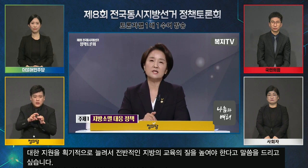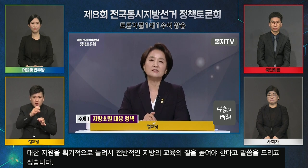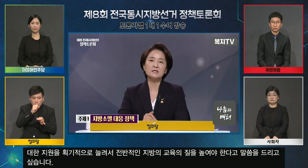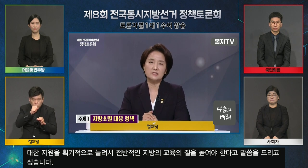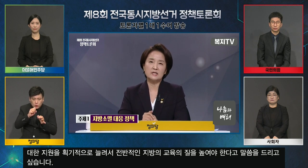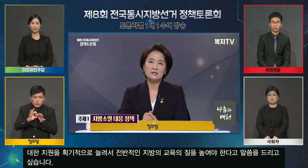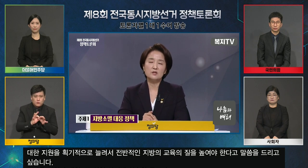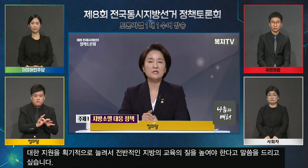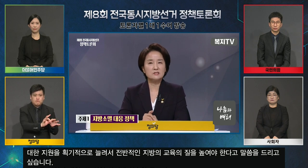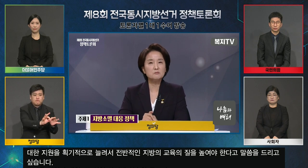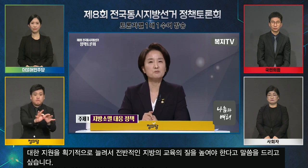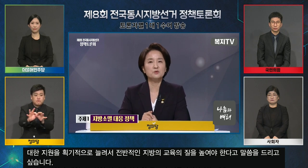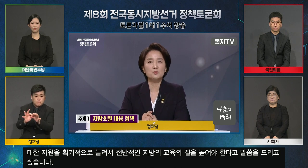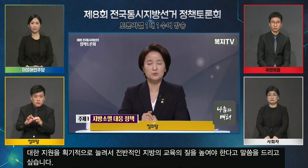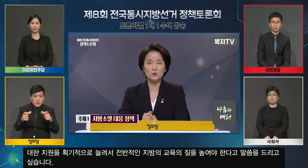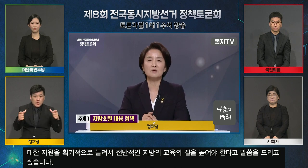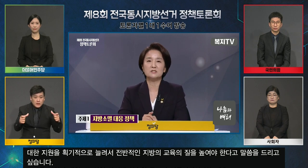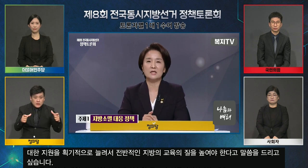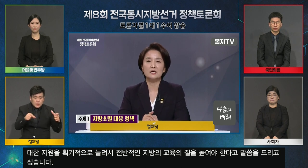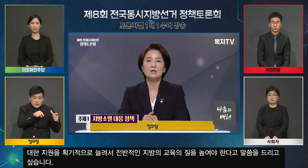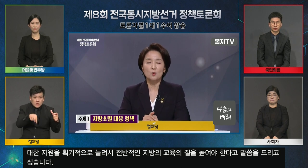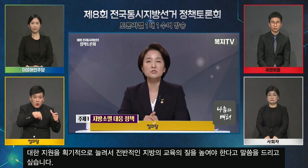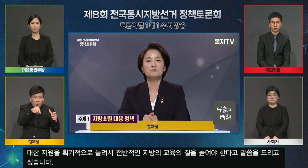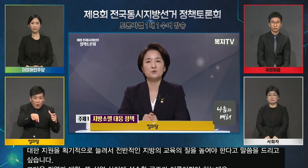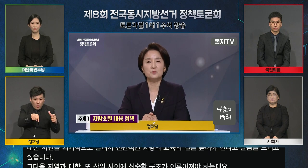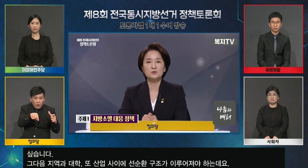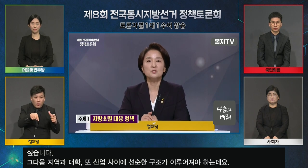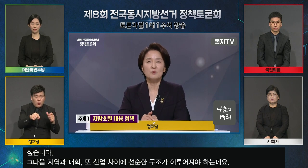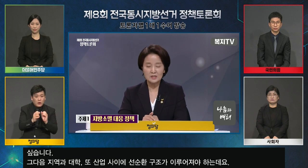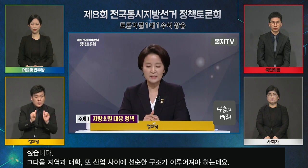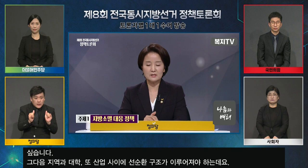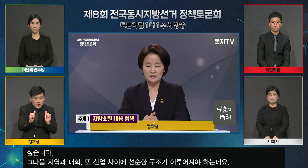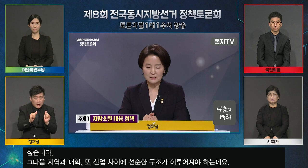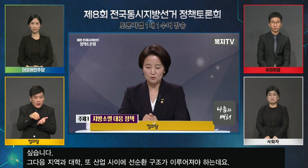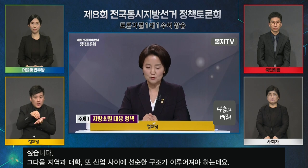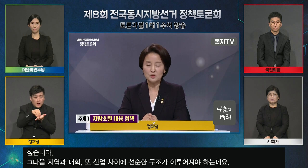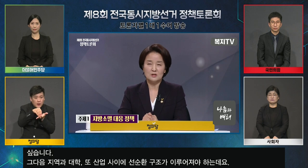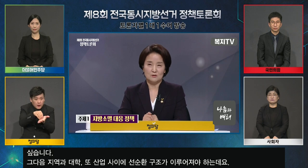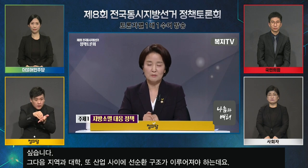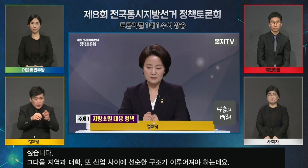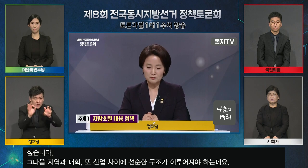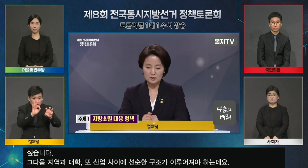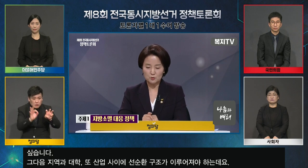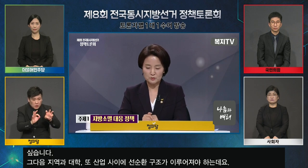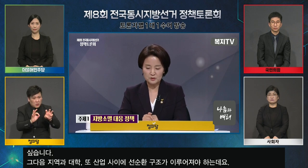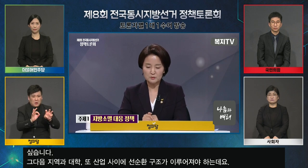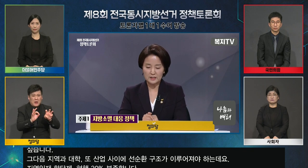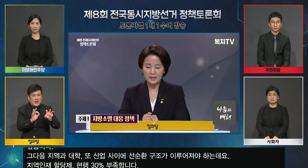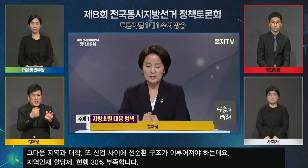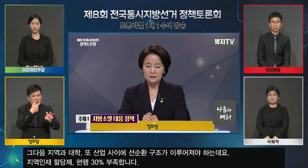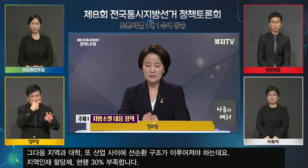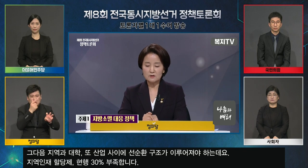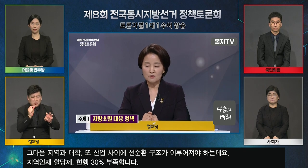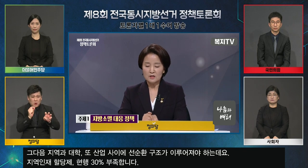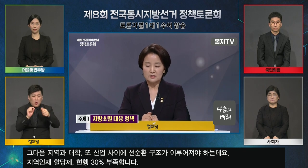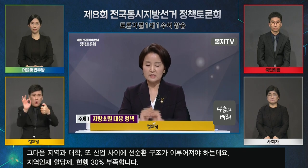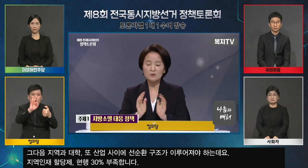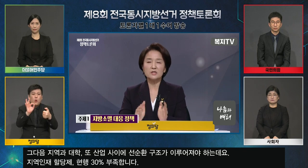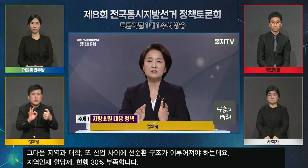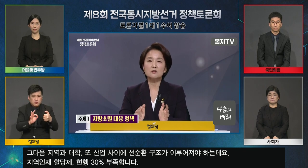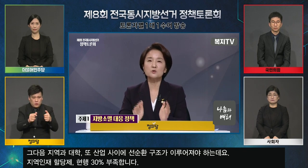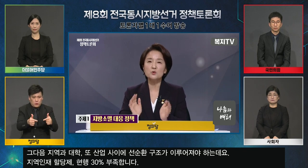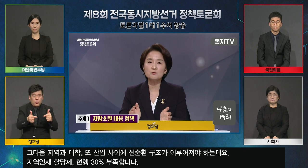지역 인재 할당제 현행 30% 부족합니다. 50%로 확대해야 된다고 말씀드리고 싶습니다. 그래서